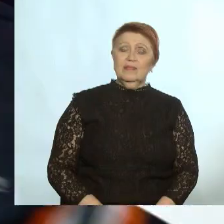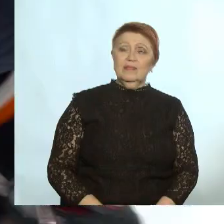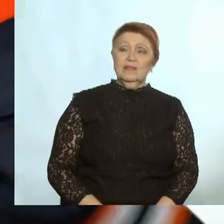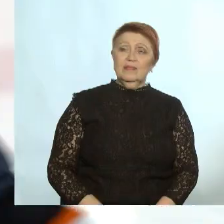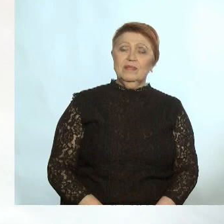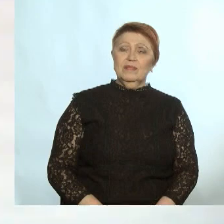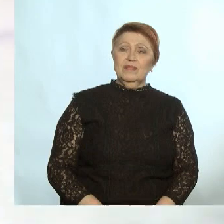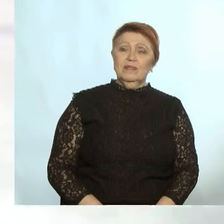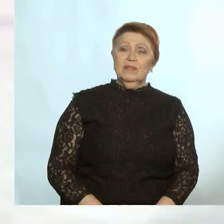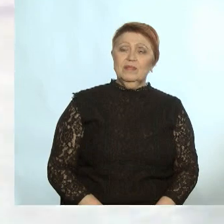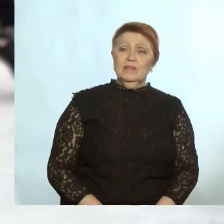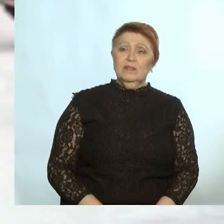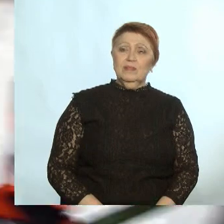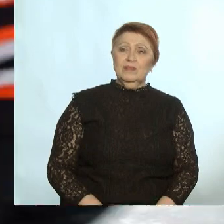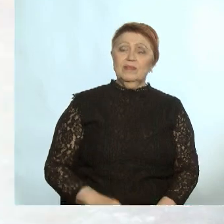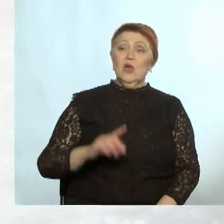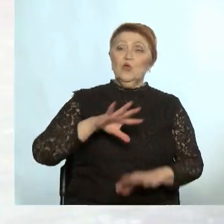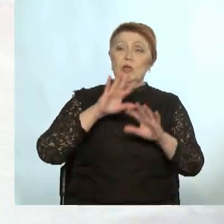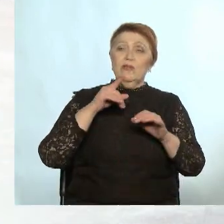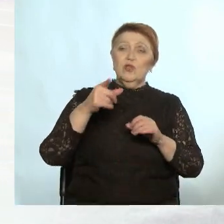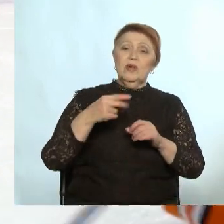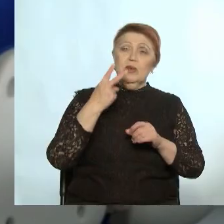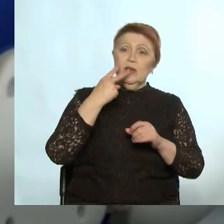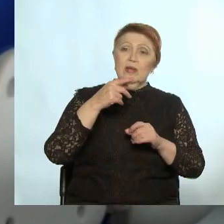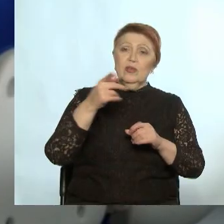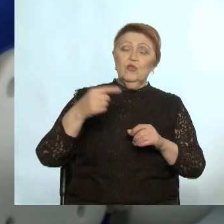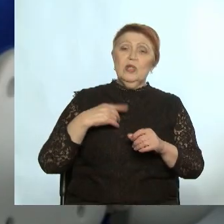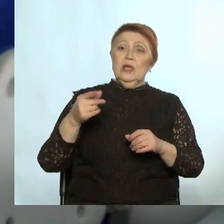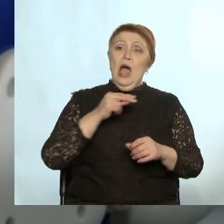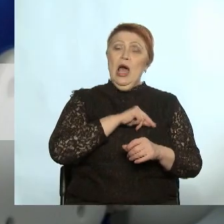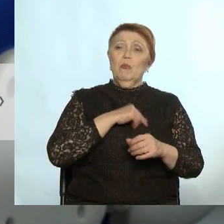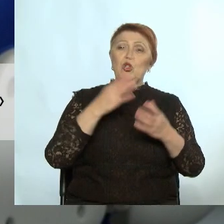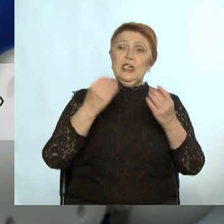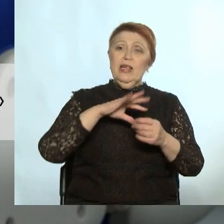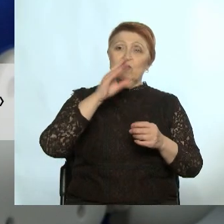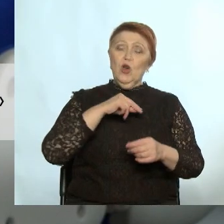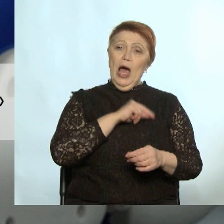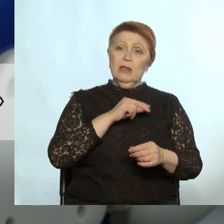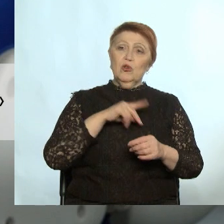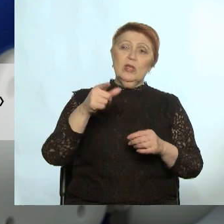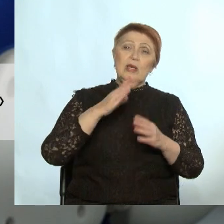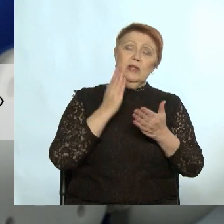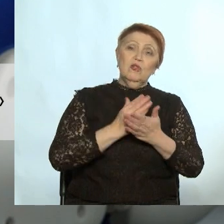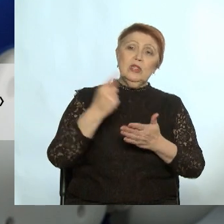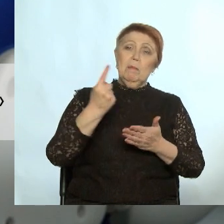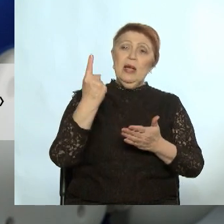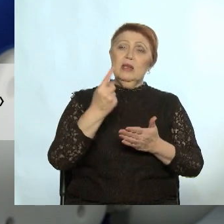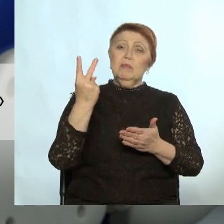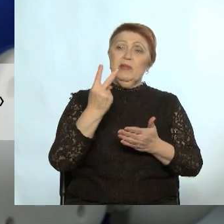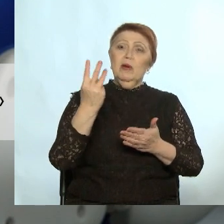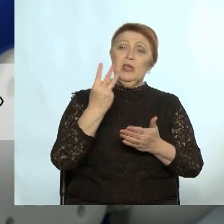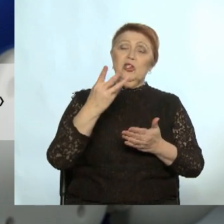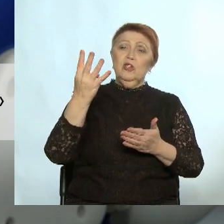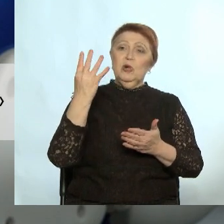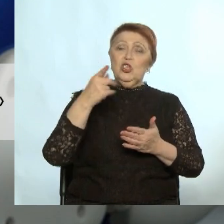же кровь сосут, а пьют прилично. То есть это рабочий день отработаешь, тем более у нас есть там не по одному занятию, по два, по три, по четыре в